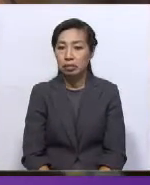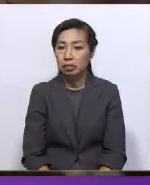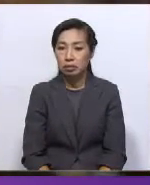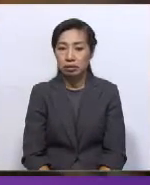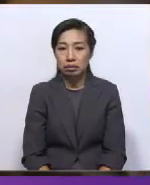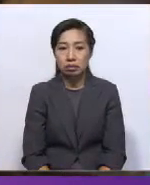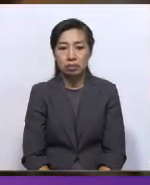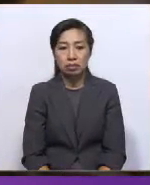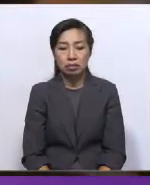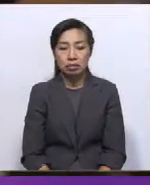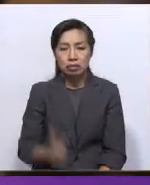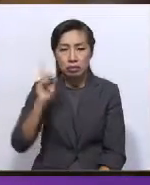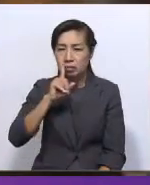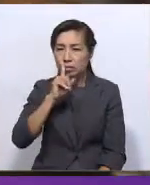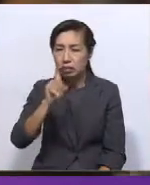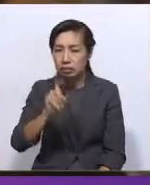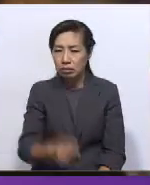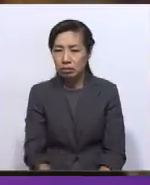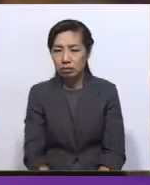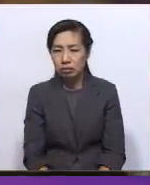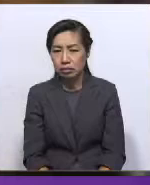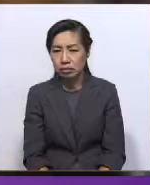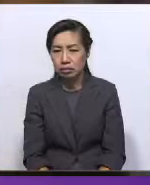าง แต่ว่าน่าจะผ่านนะฮะถ้าส่งสัญญาณ